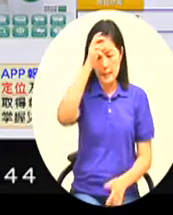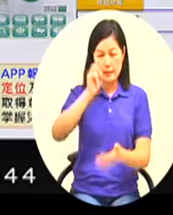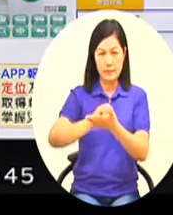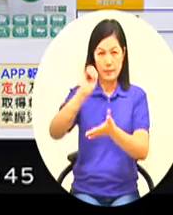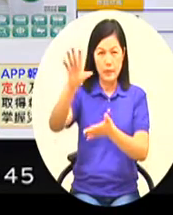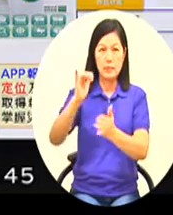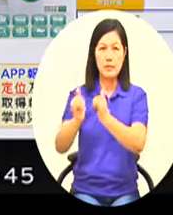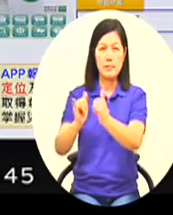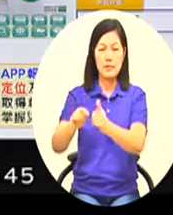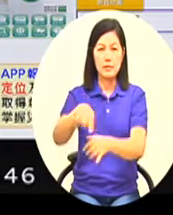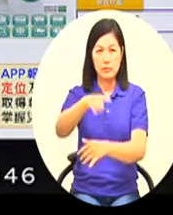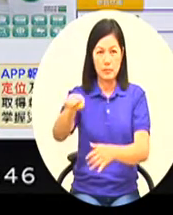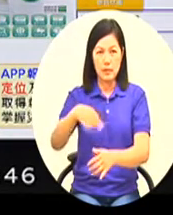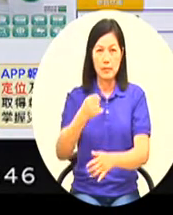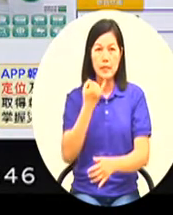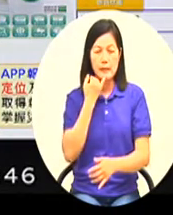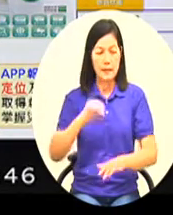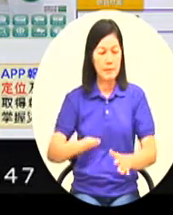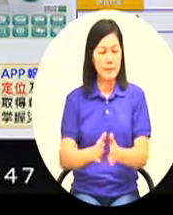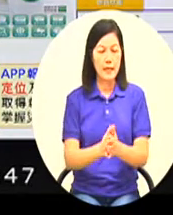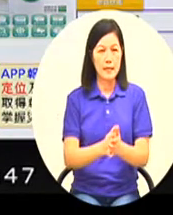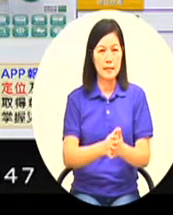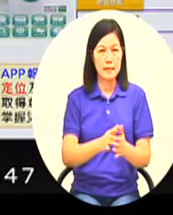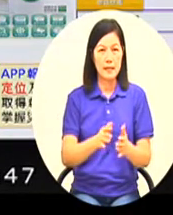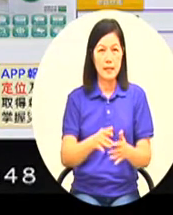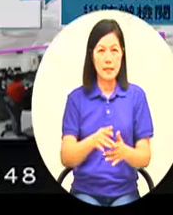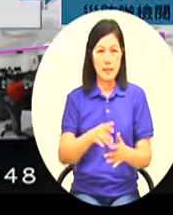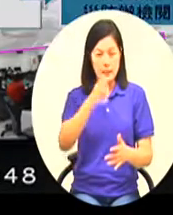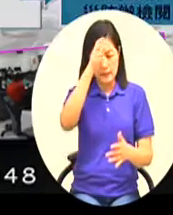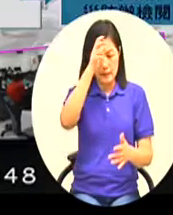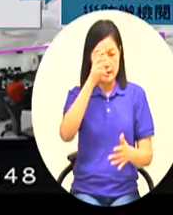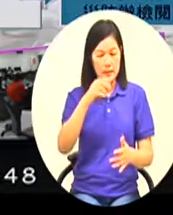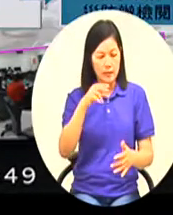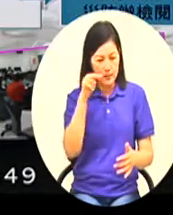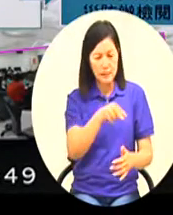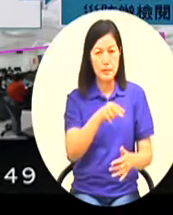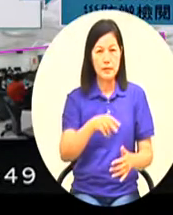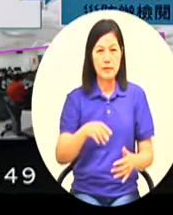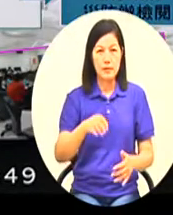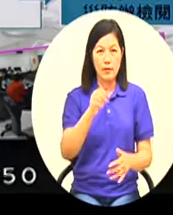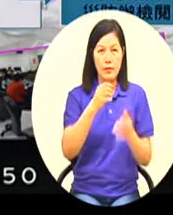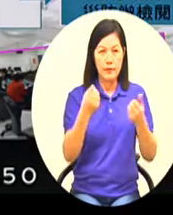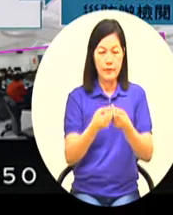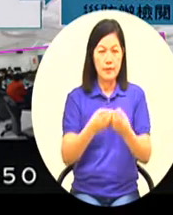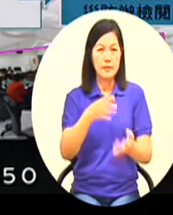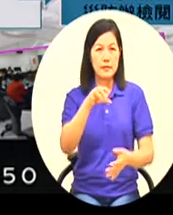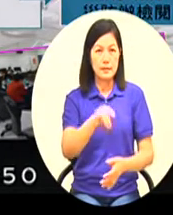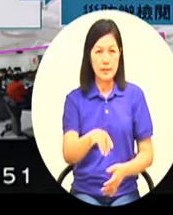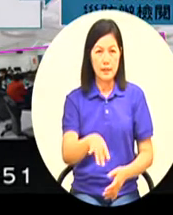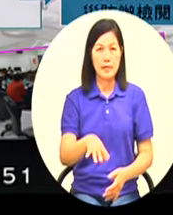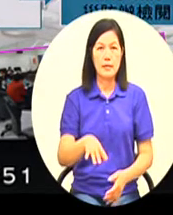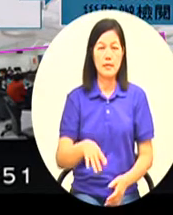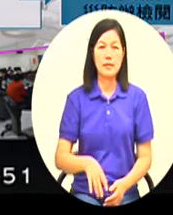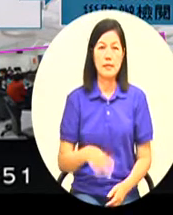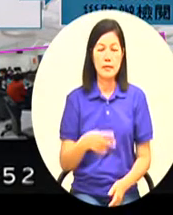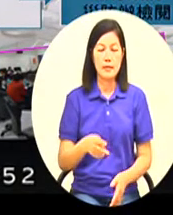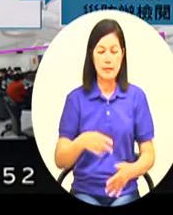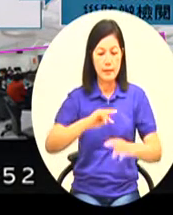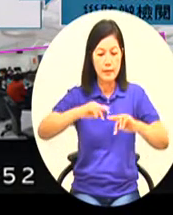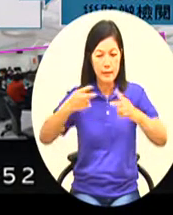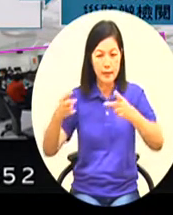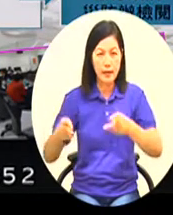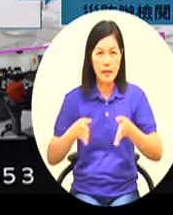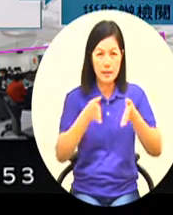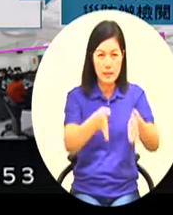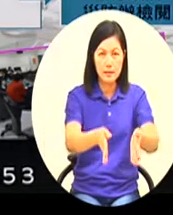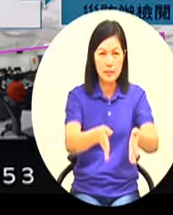置外，更可迅速掌握灾害现场状况。未来本市地区灾害防救计划修订方向，重点将